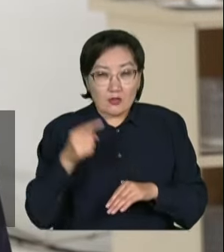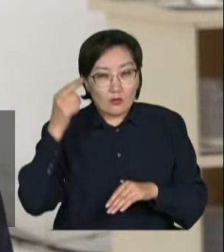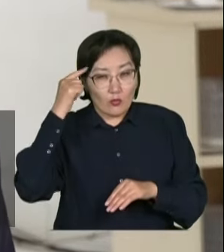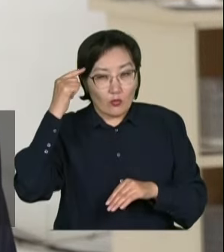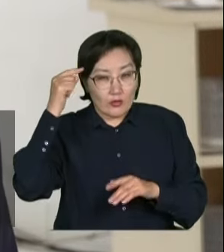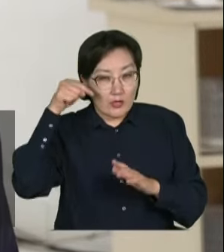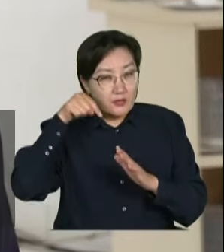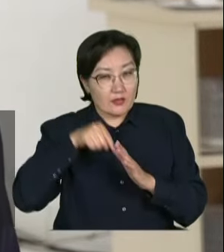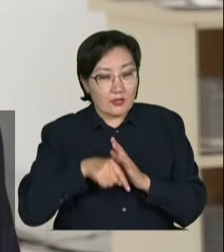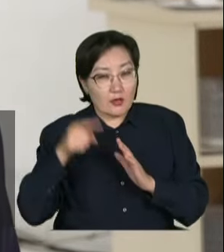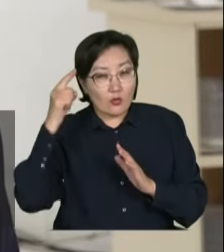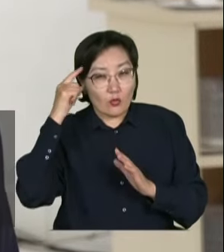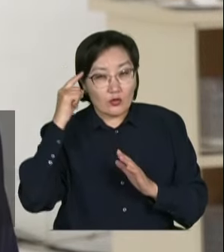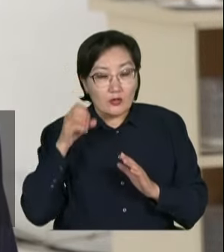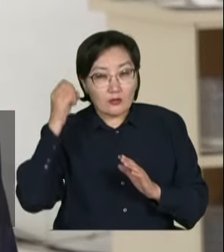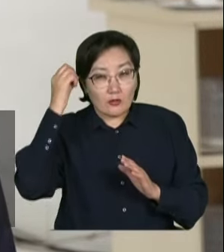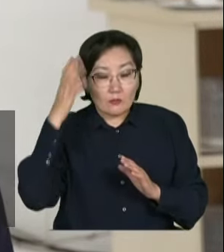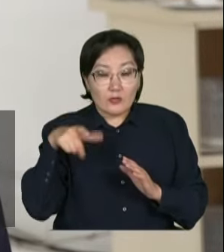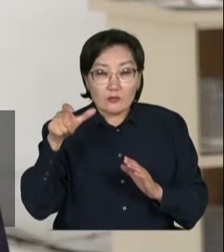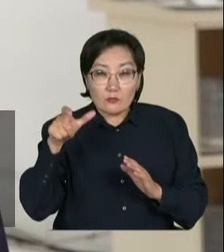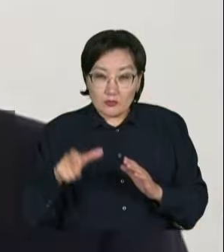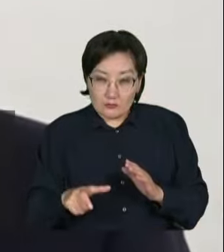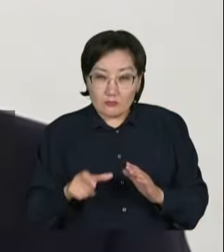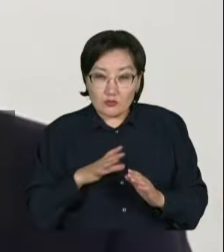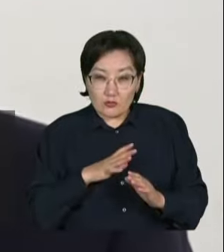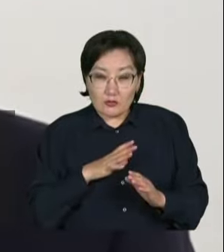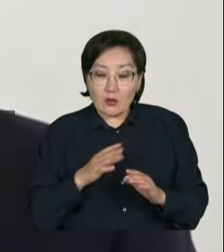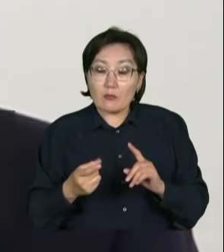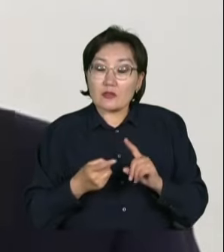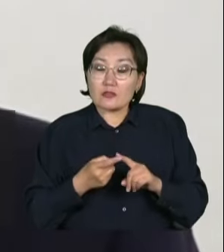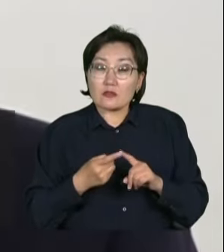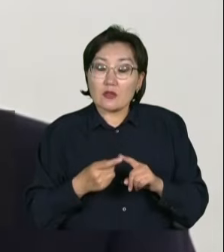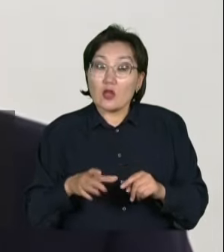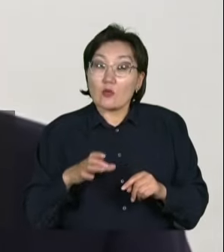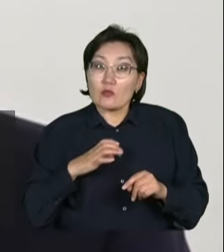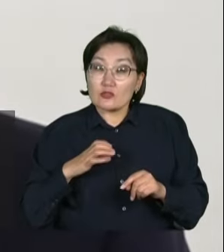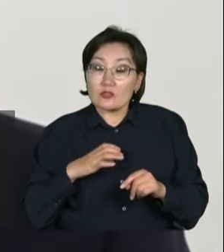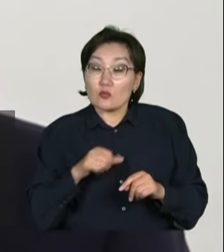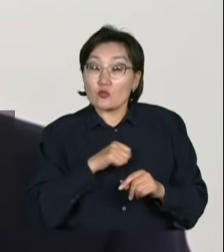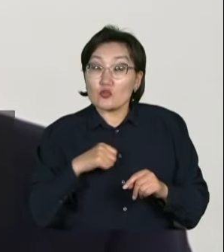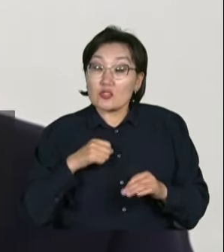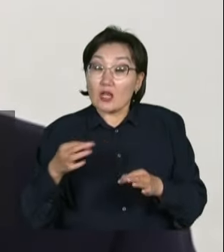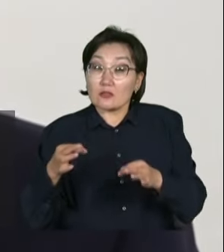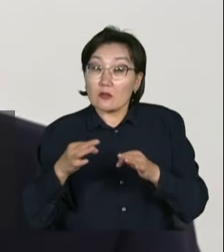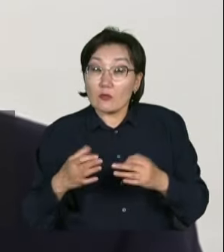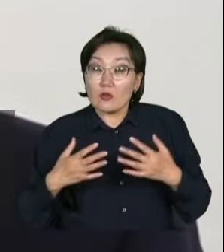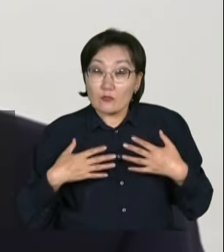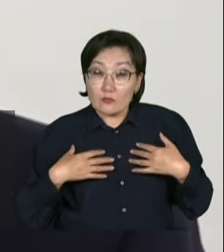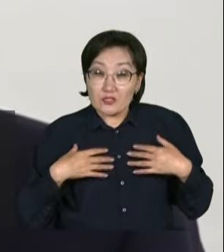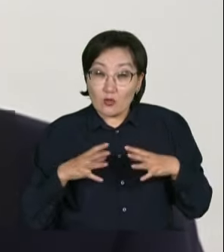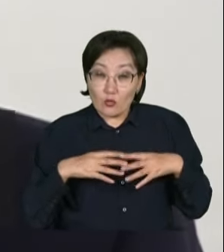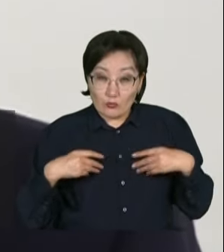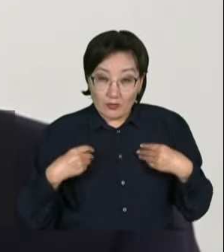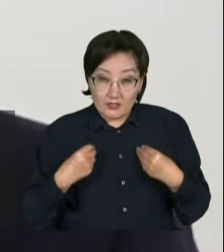терең. Керемет асыл әкем болатын. Бірінші байлық, өзі айтқандай, ол өзің біздің